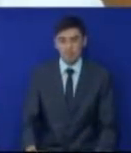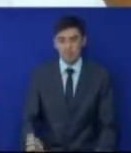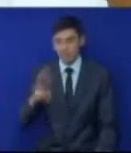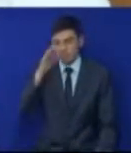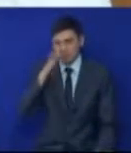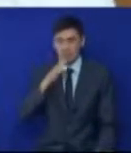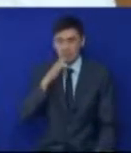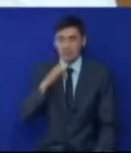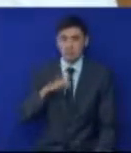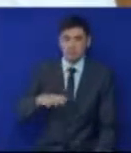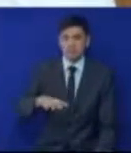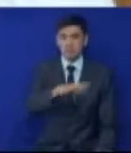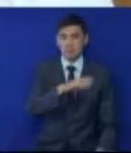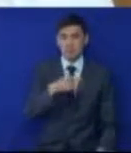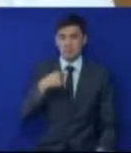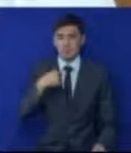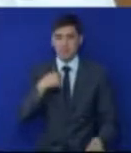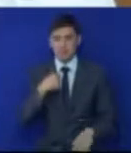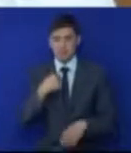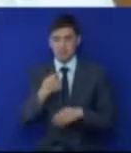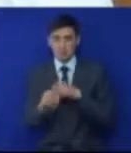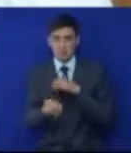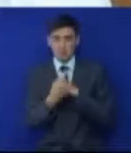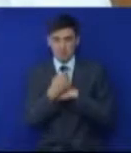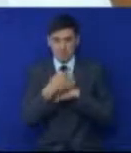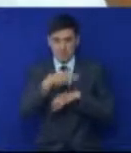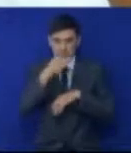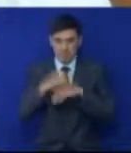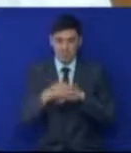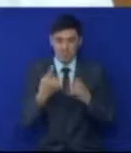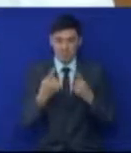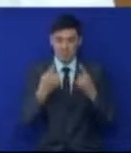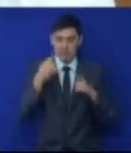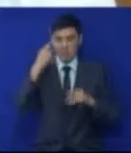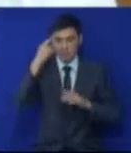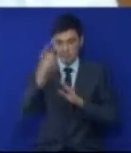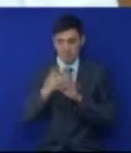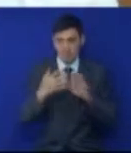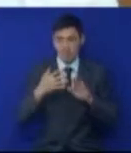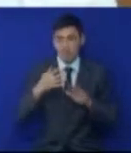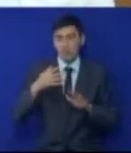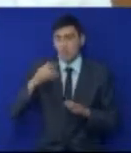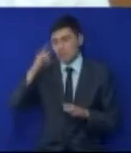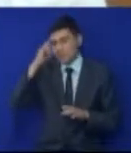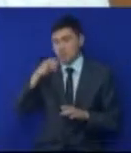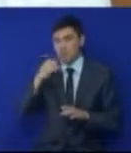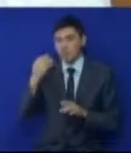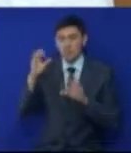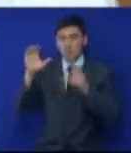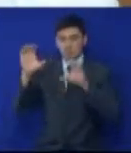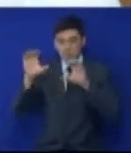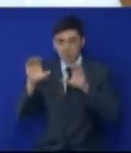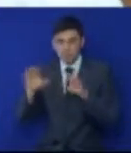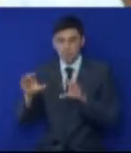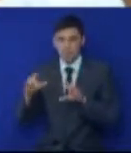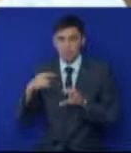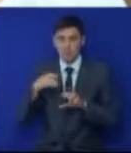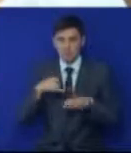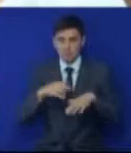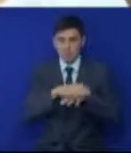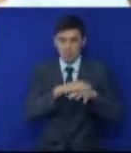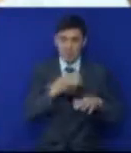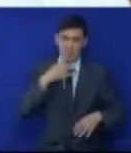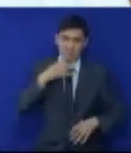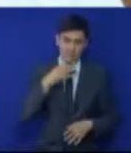Қазақстан халқы алдында өзімнің биік жауапкершілігімді сезіне отырып, елдің конституциясы мен заңнамасын сақтауға, халқыма адал да